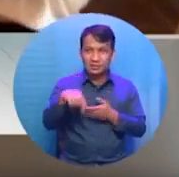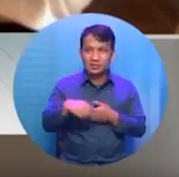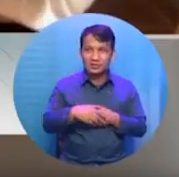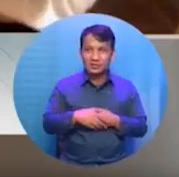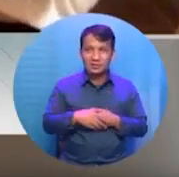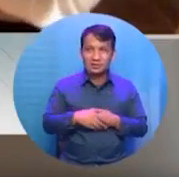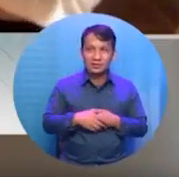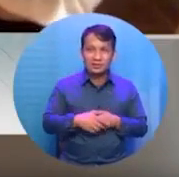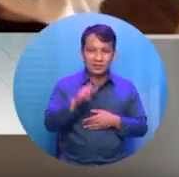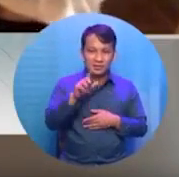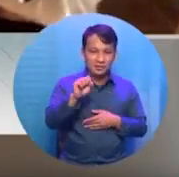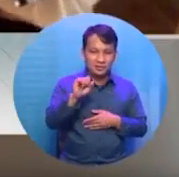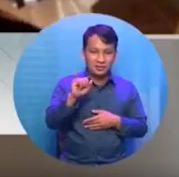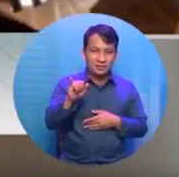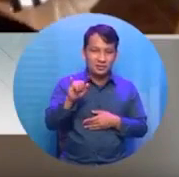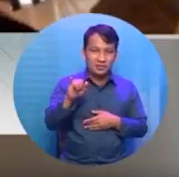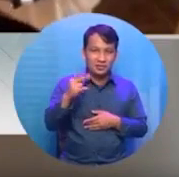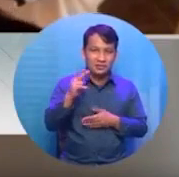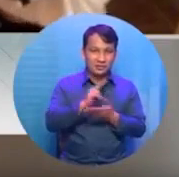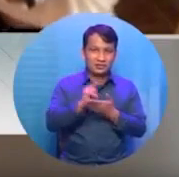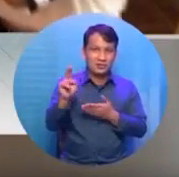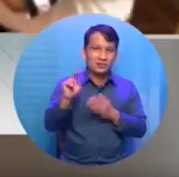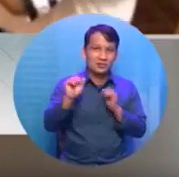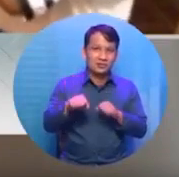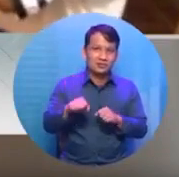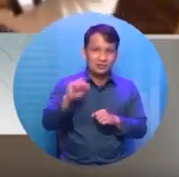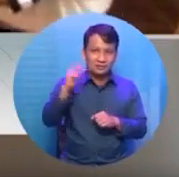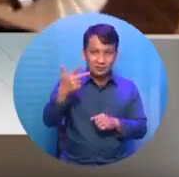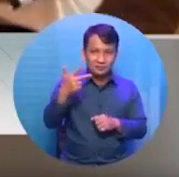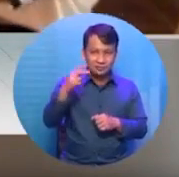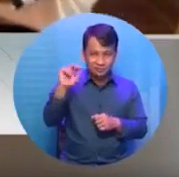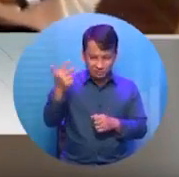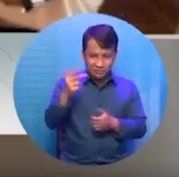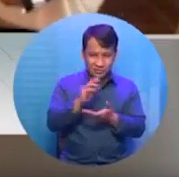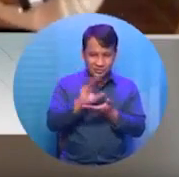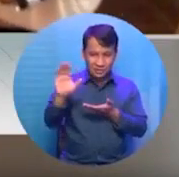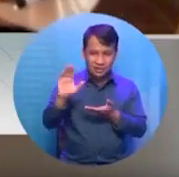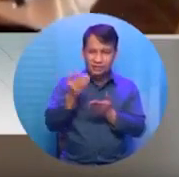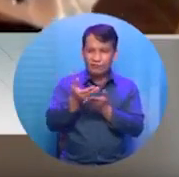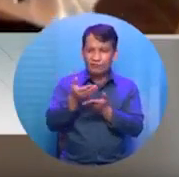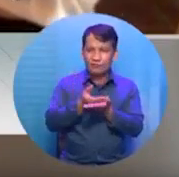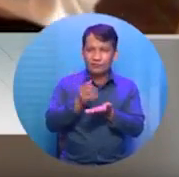Sa SCI West Negros University po. Okay. Third year college. Oh. Anong kurso?